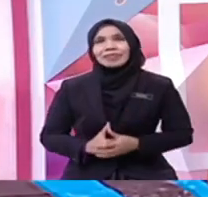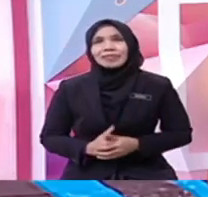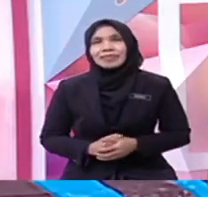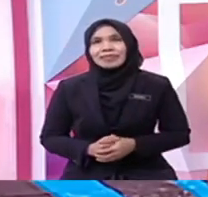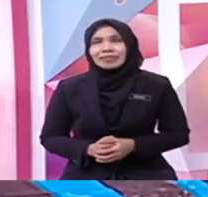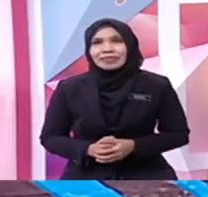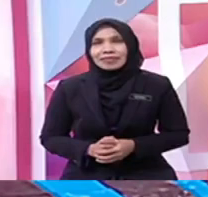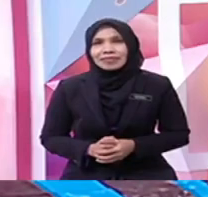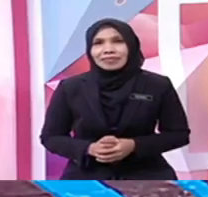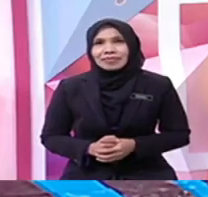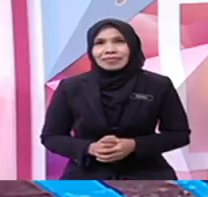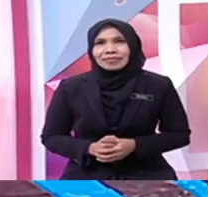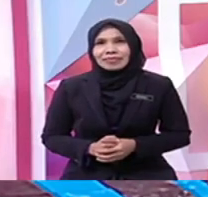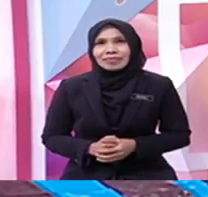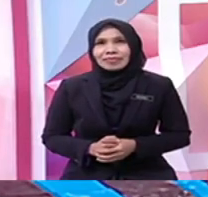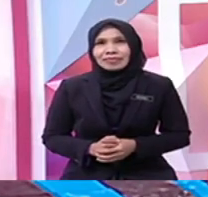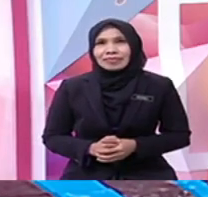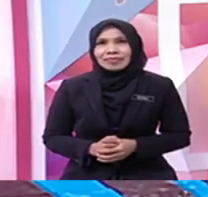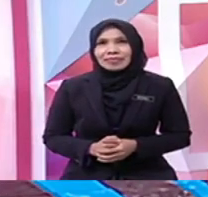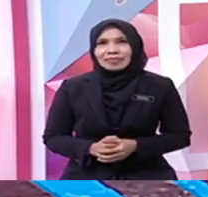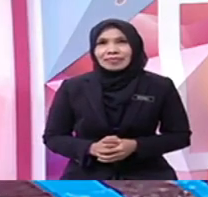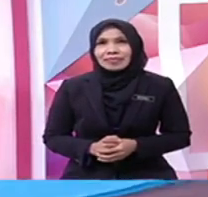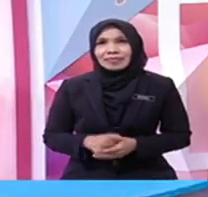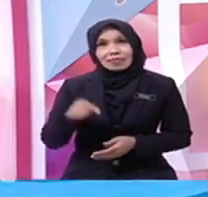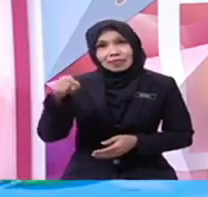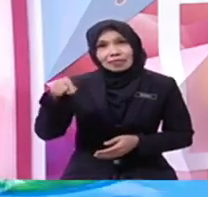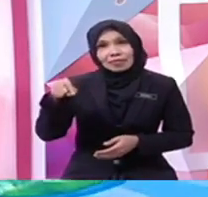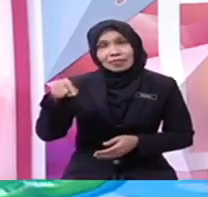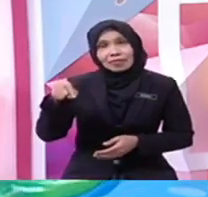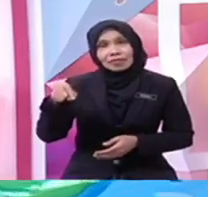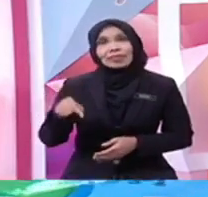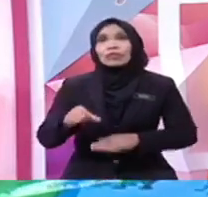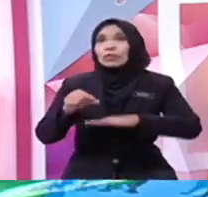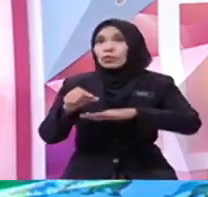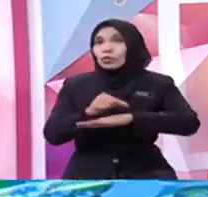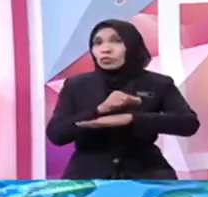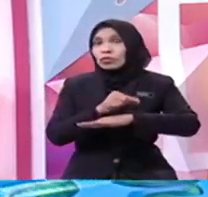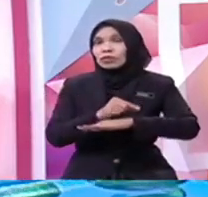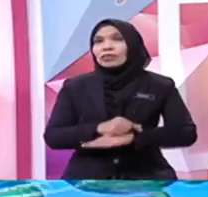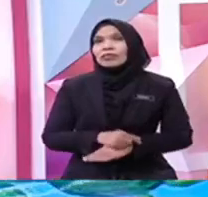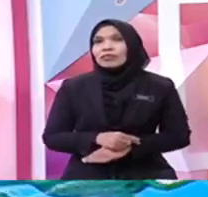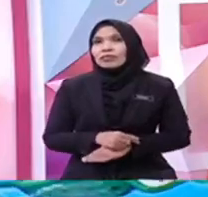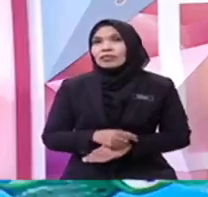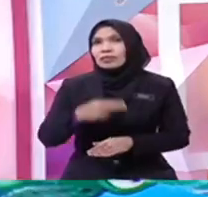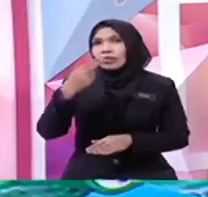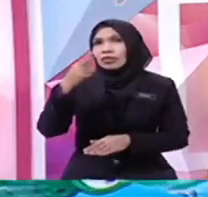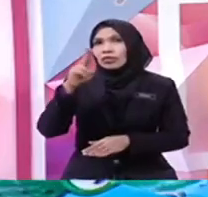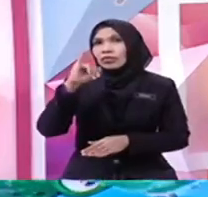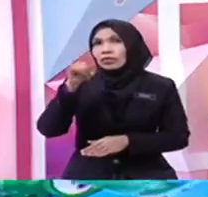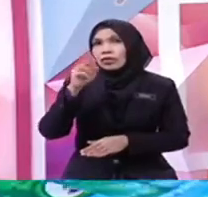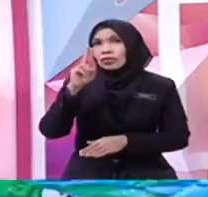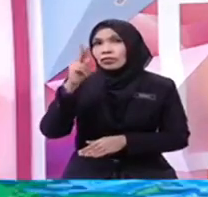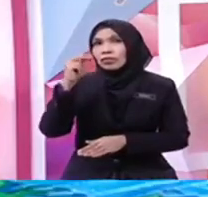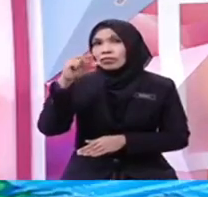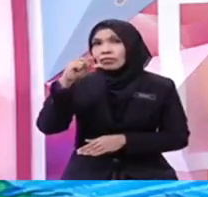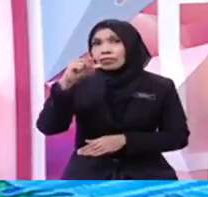terusnya oke di sini ah ah ujung kaki seimbangkan badan kasih